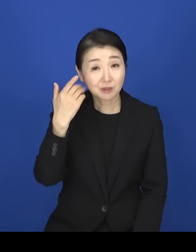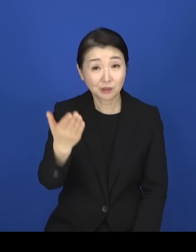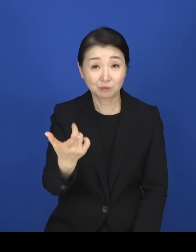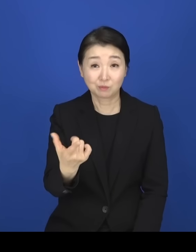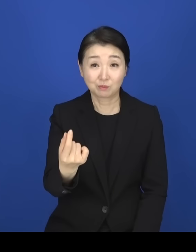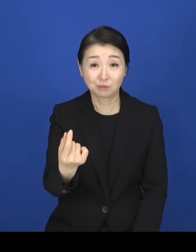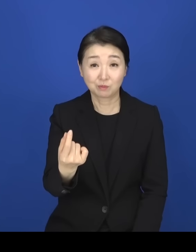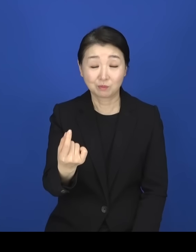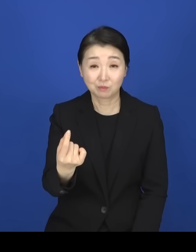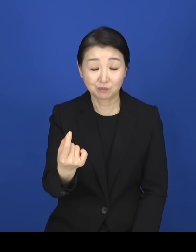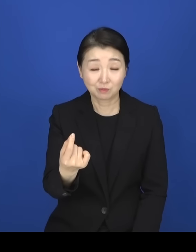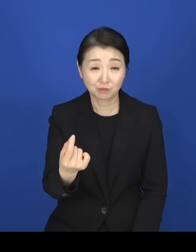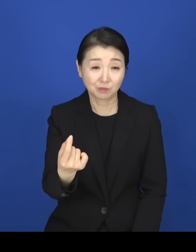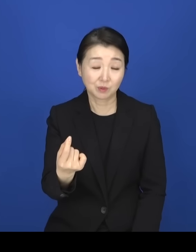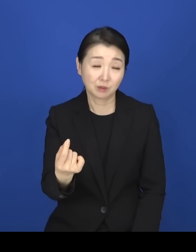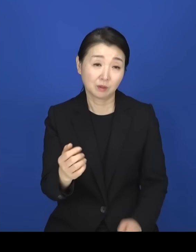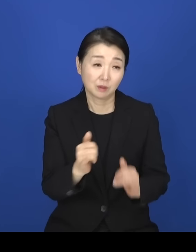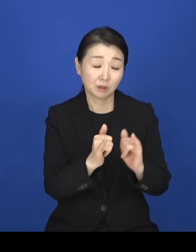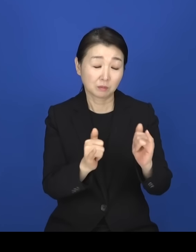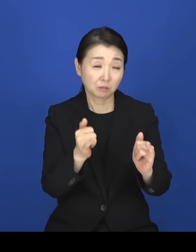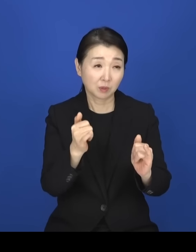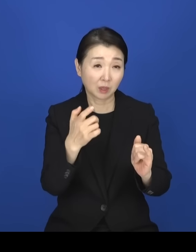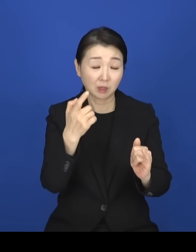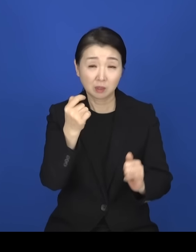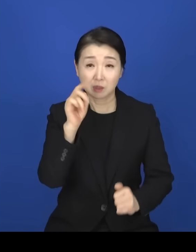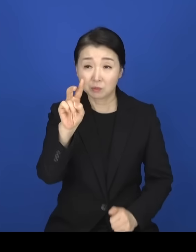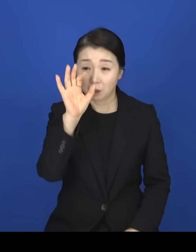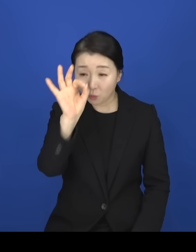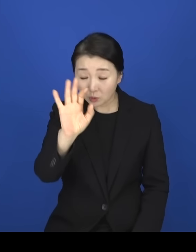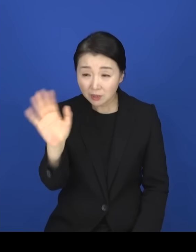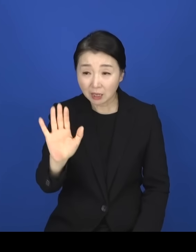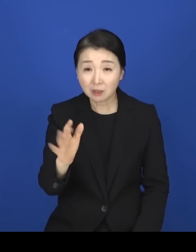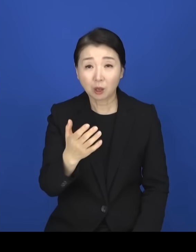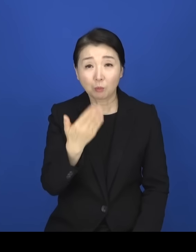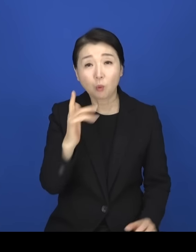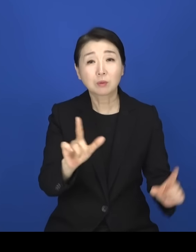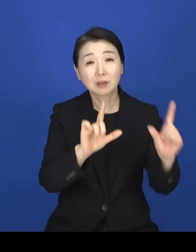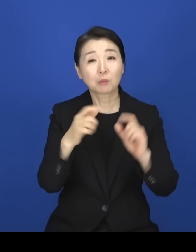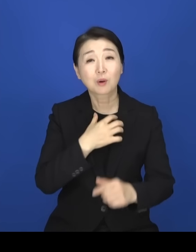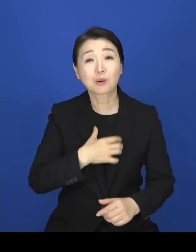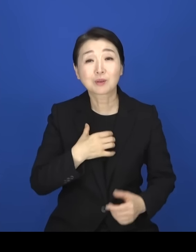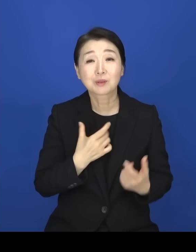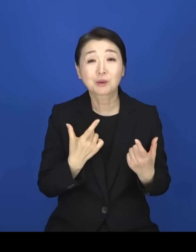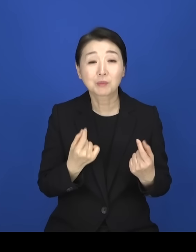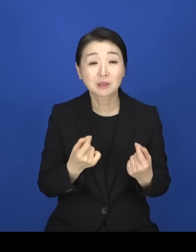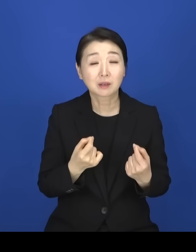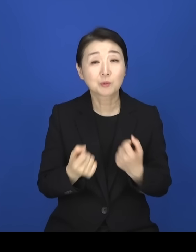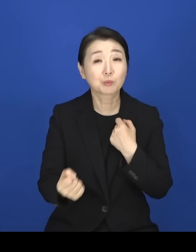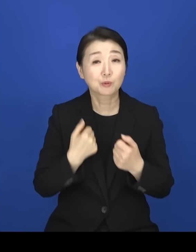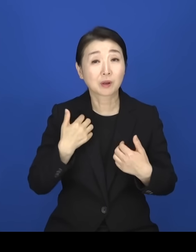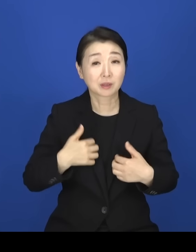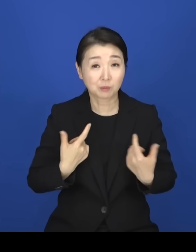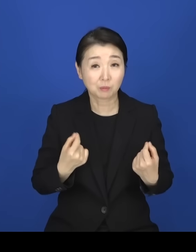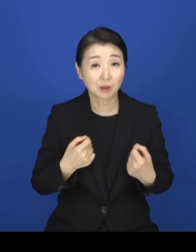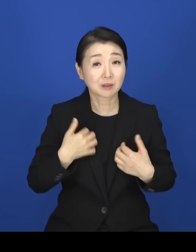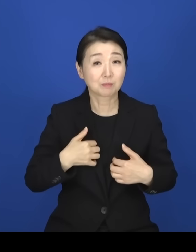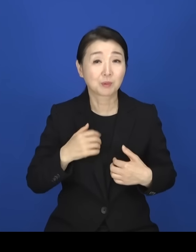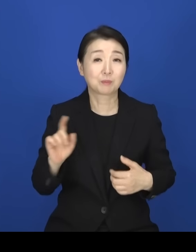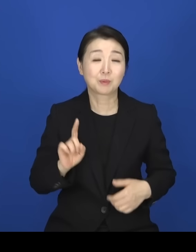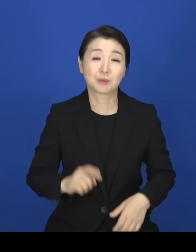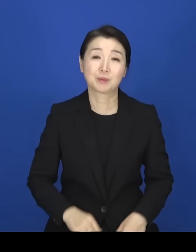받고 많은 분들이 이제 요즘 안 보이면 저분은 뭐 해서 먹고 사나 이런 걱정들도 하고 하기 때문에 네네. 그런데도 기쁜 거잖아요. 네. 뭐가 제일